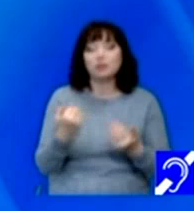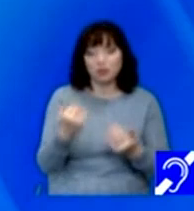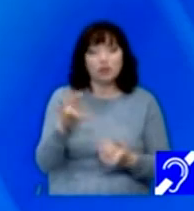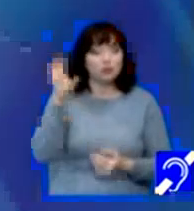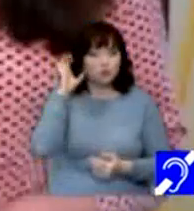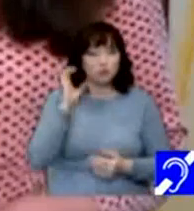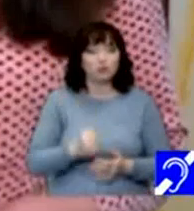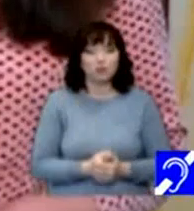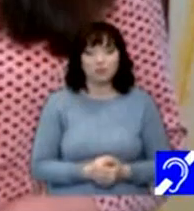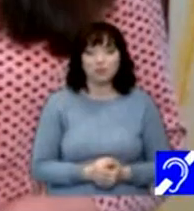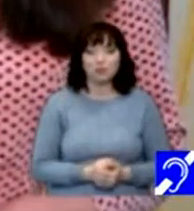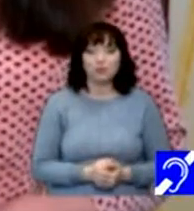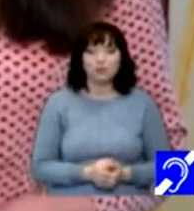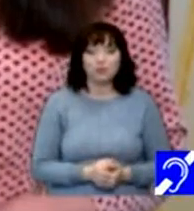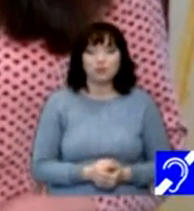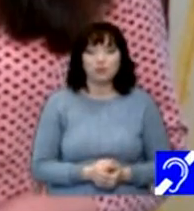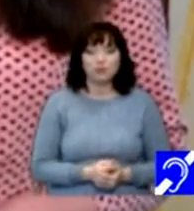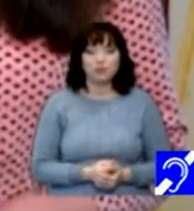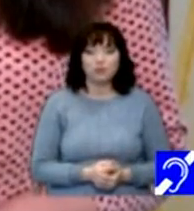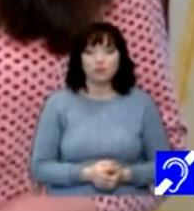seara, te ascultăm!